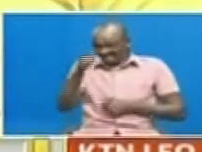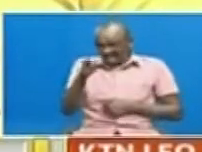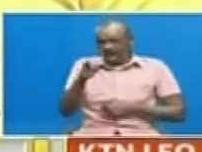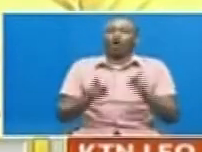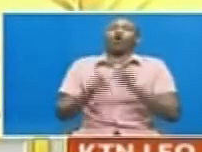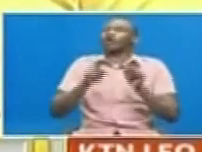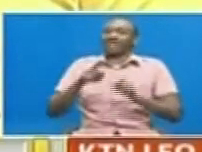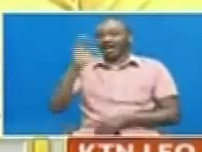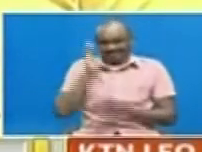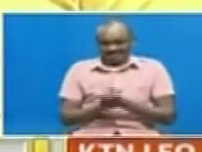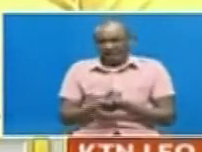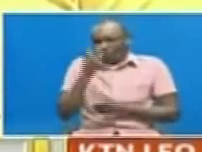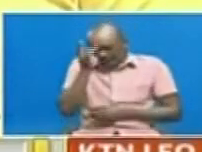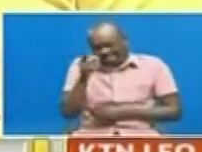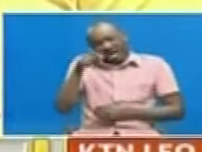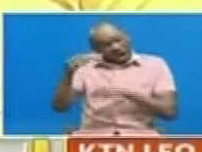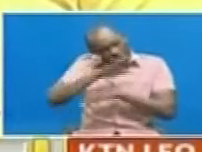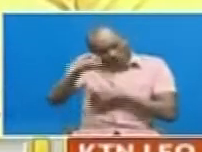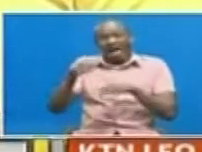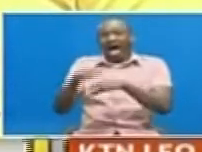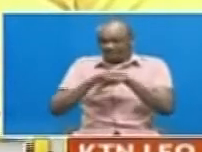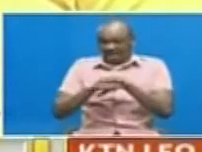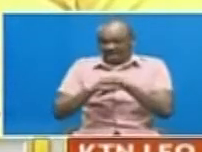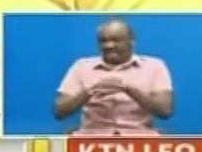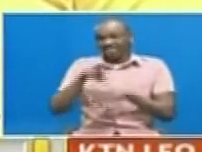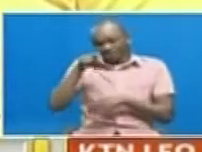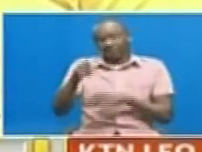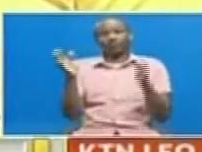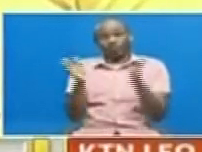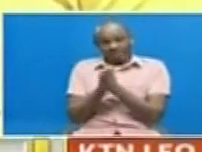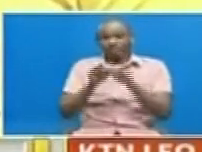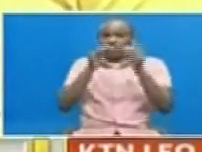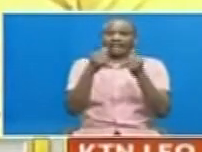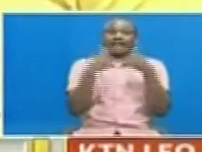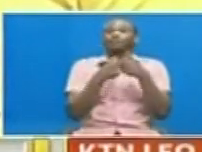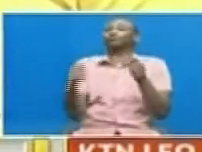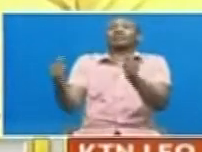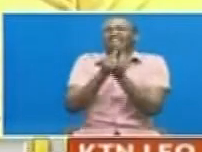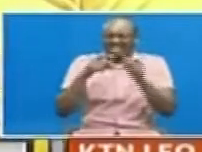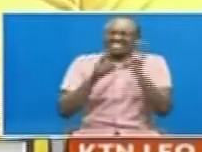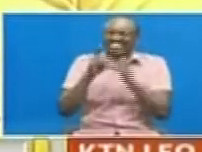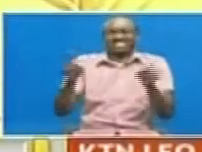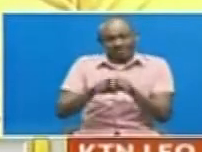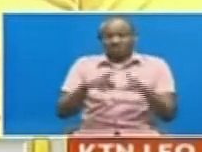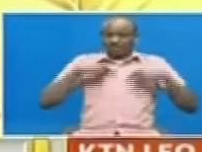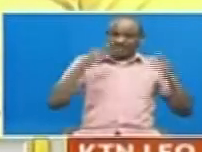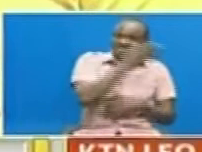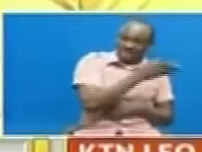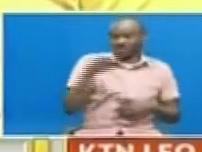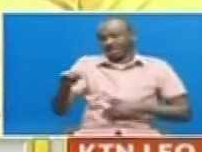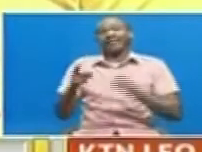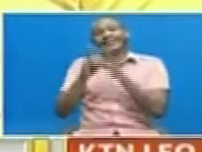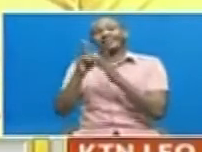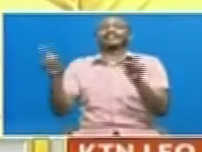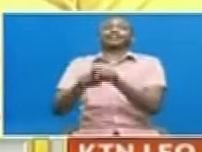kizungumkuti. Manake mashindano ya All African Games yamepatana na mashindano ya Kombe la Dunia ambayo yako kule Japan, ambayo tulifuzu hapo jana. Kwa